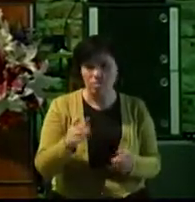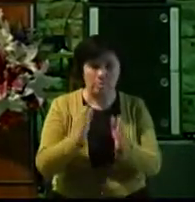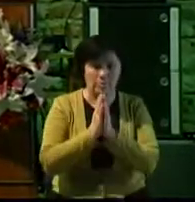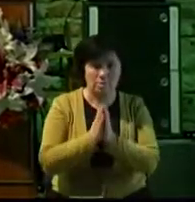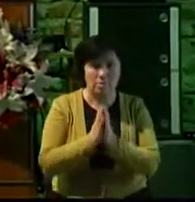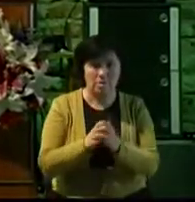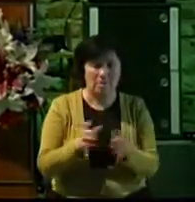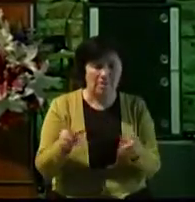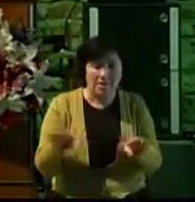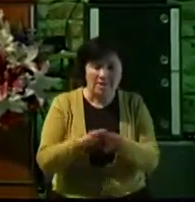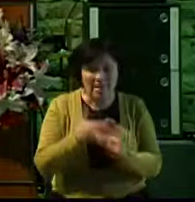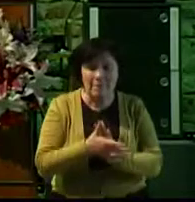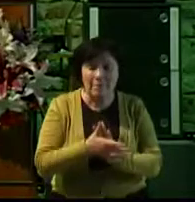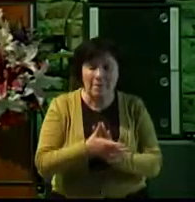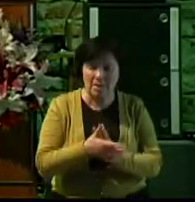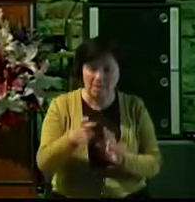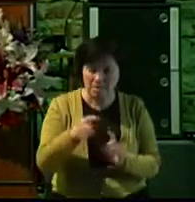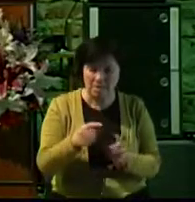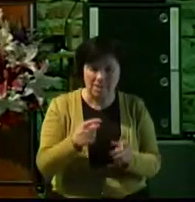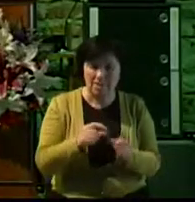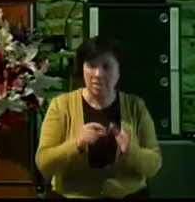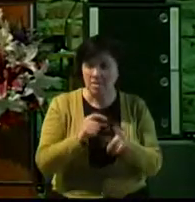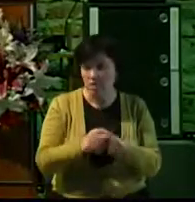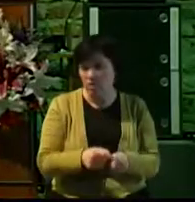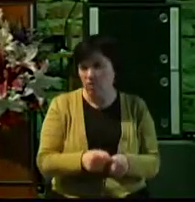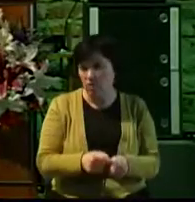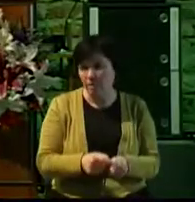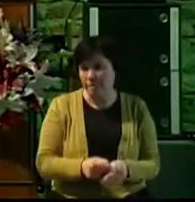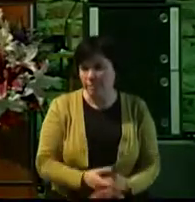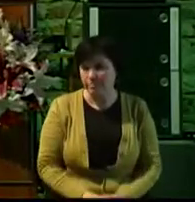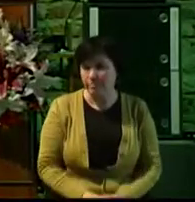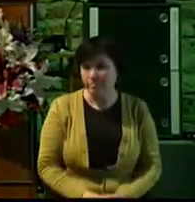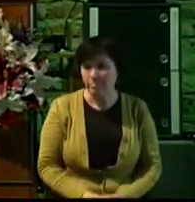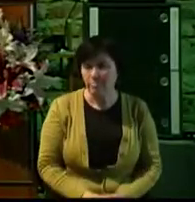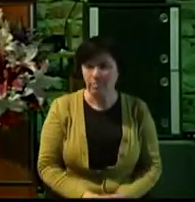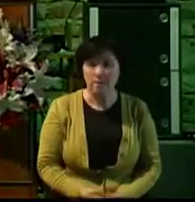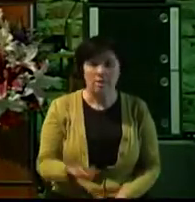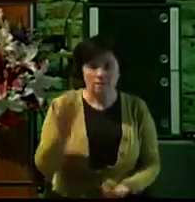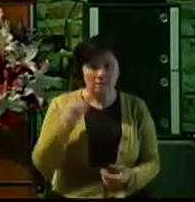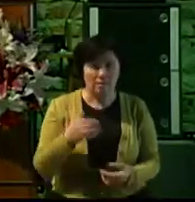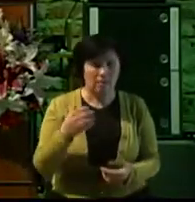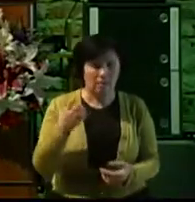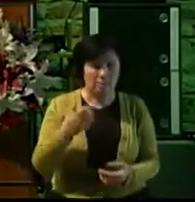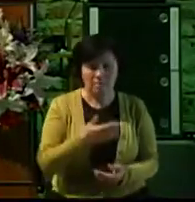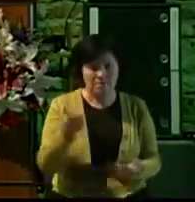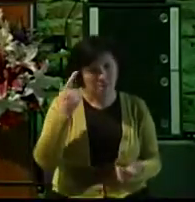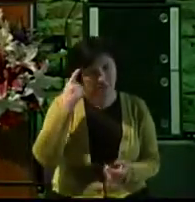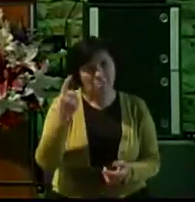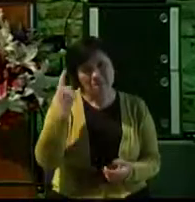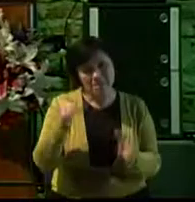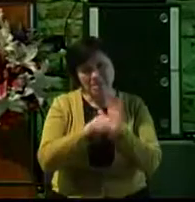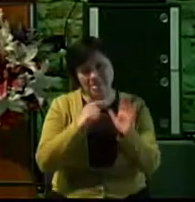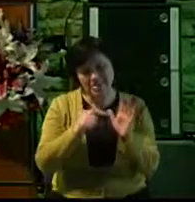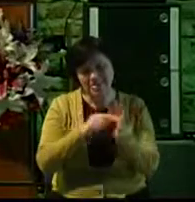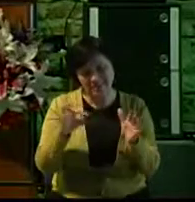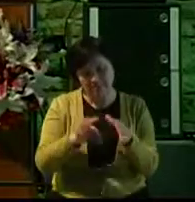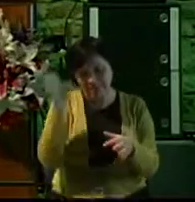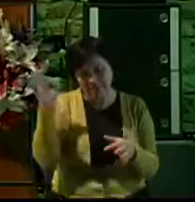вам, что если двое из вас согласятся на земле просить о всяком деле, то чего бы